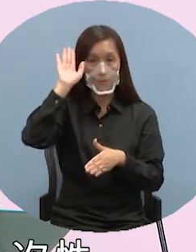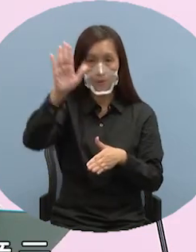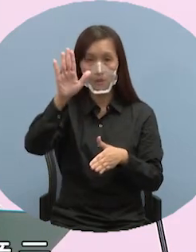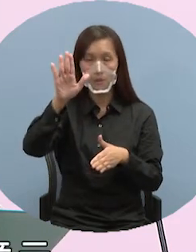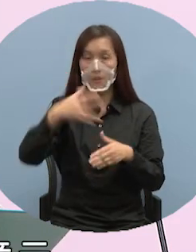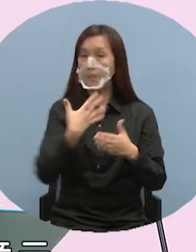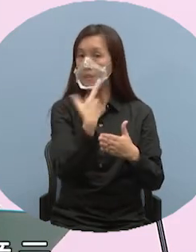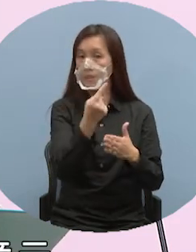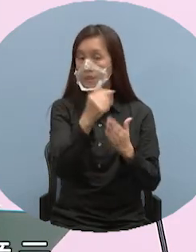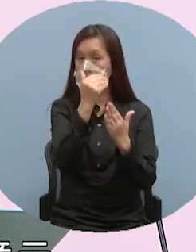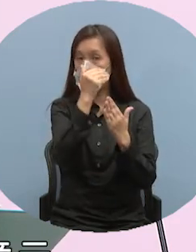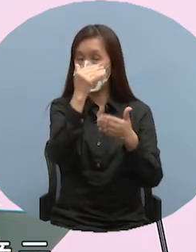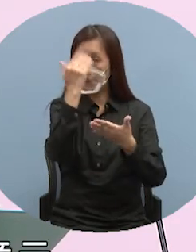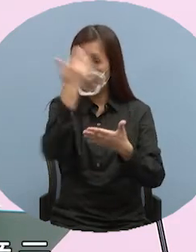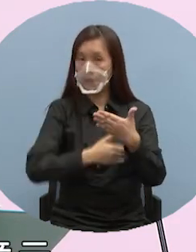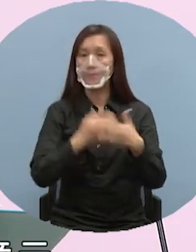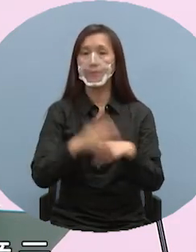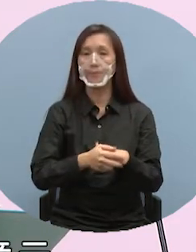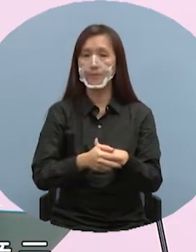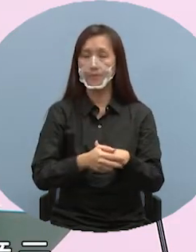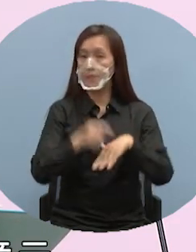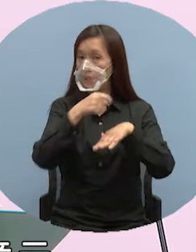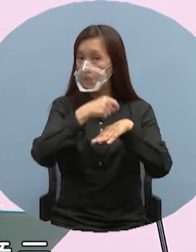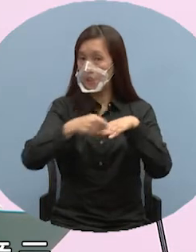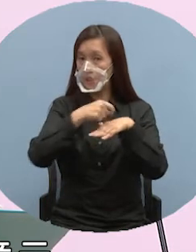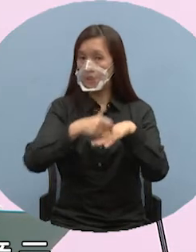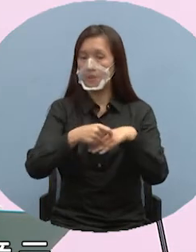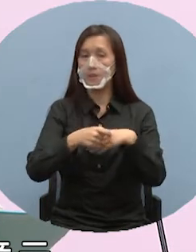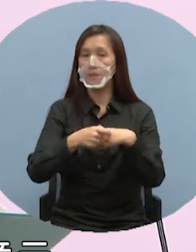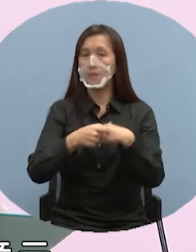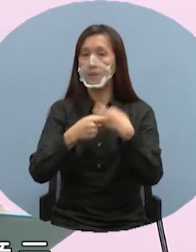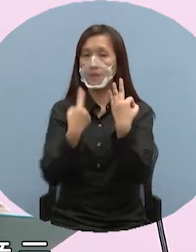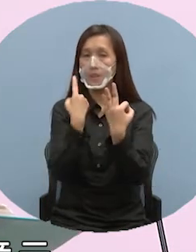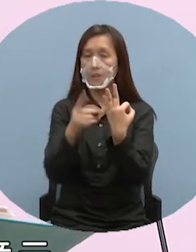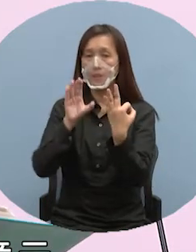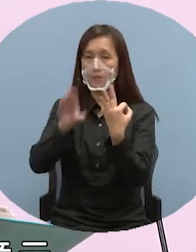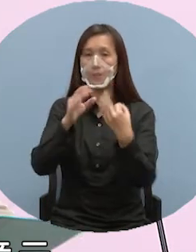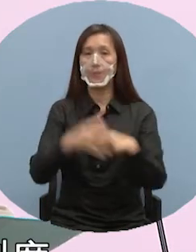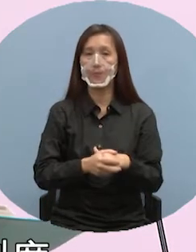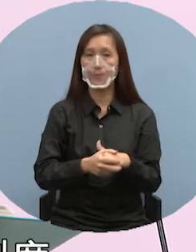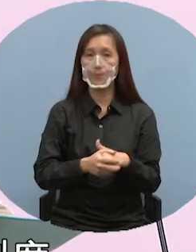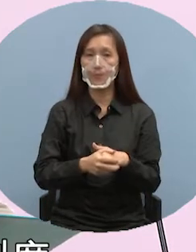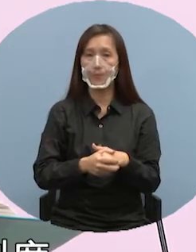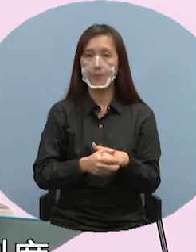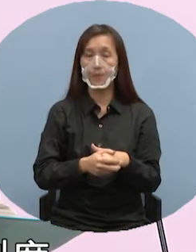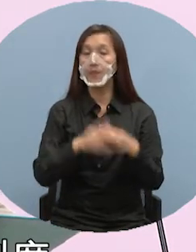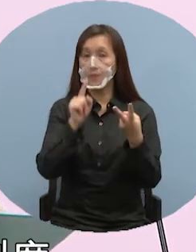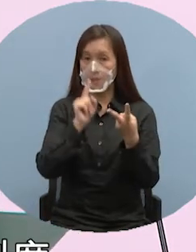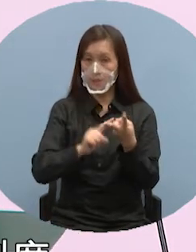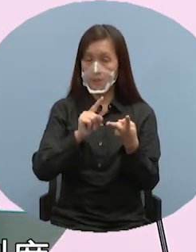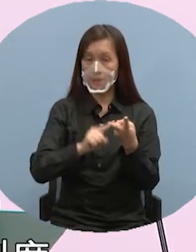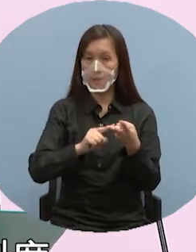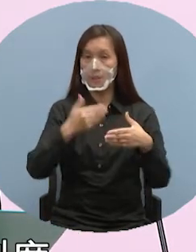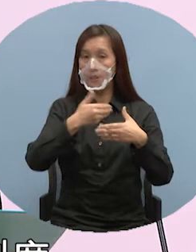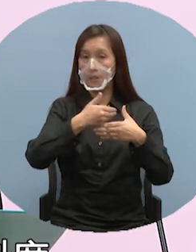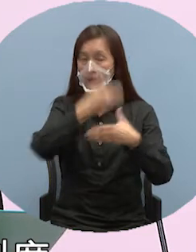一次性差餉寬減措施的時候節省大概31億元。第二，就住宅